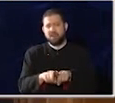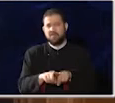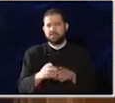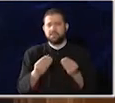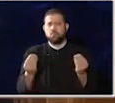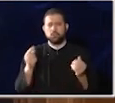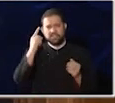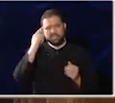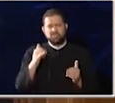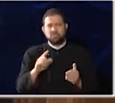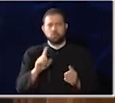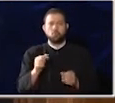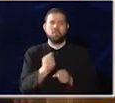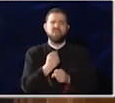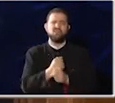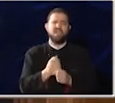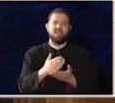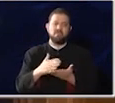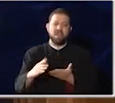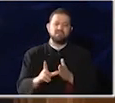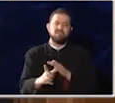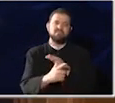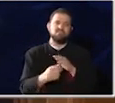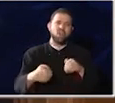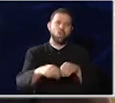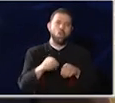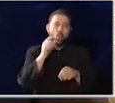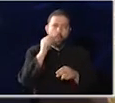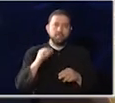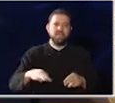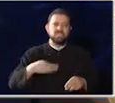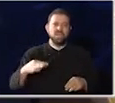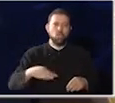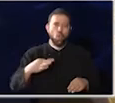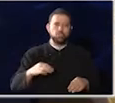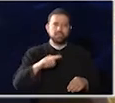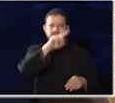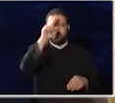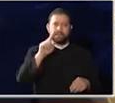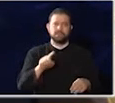anumit fel mulți gândesc așa, nu mai fac parte dintre noi cei sănătoși.